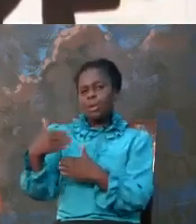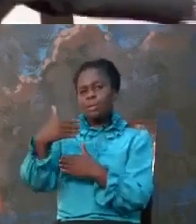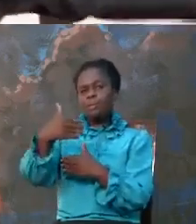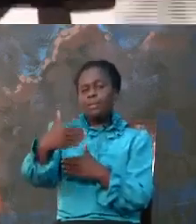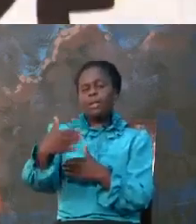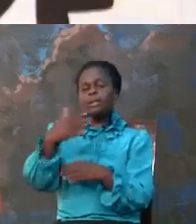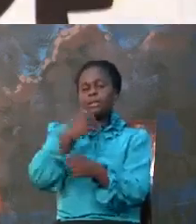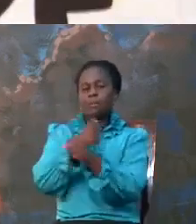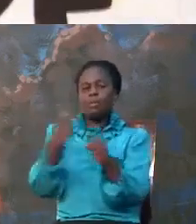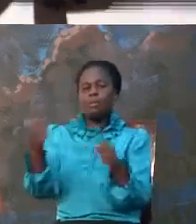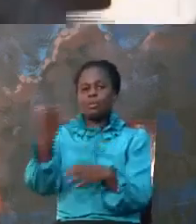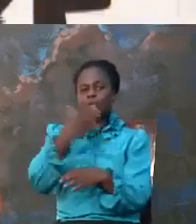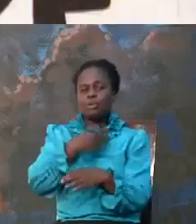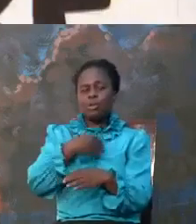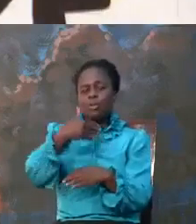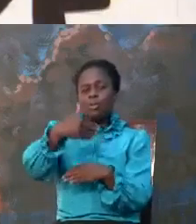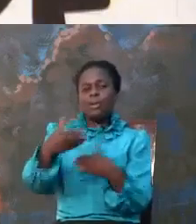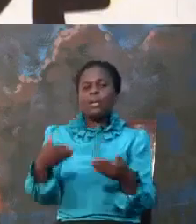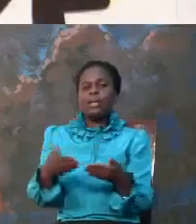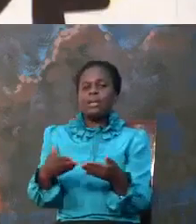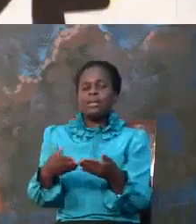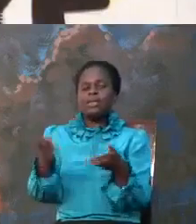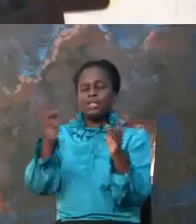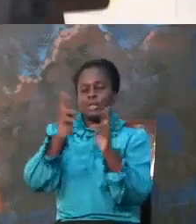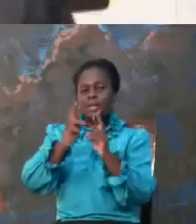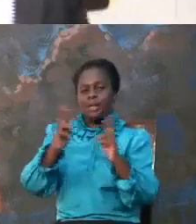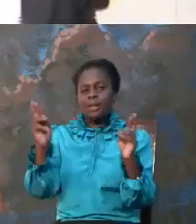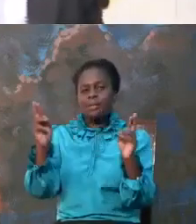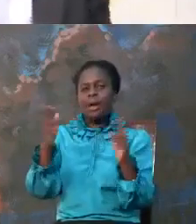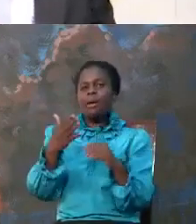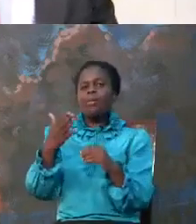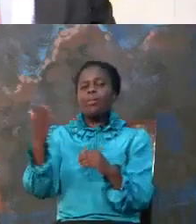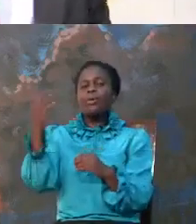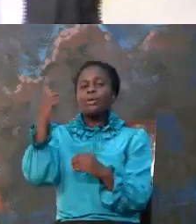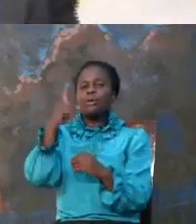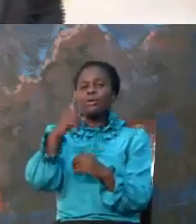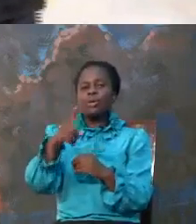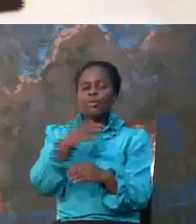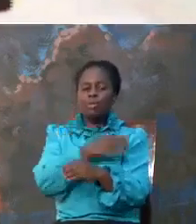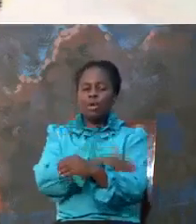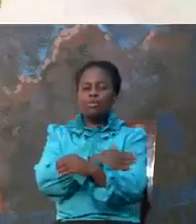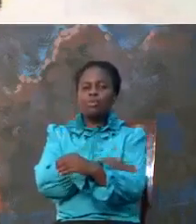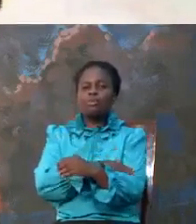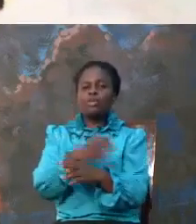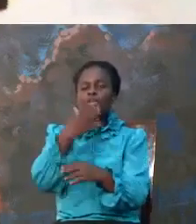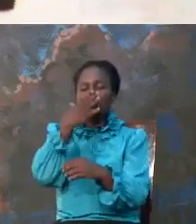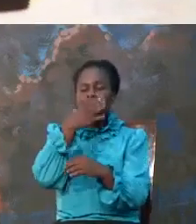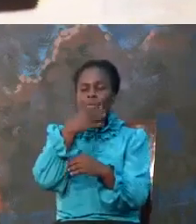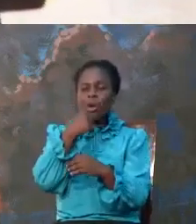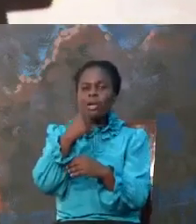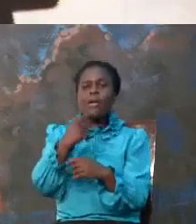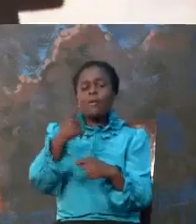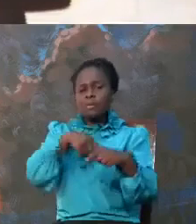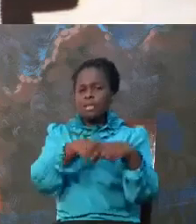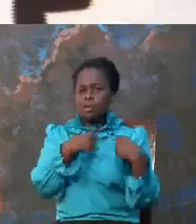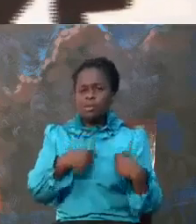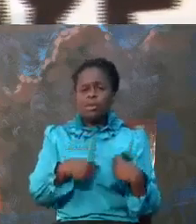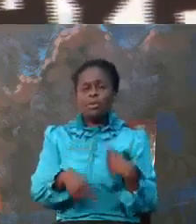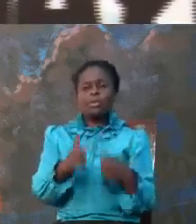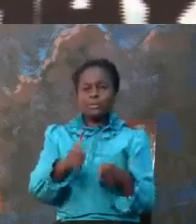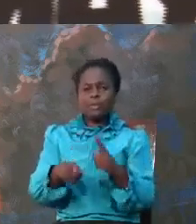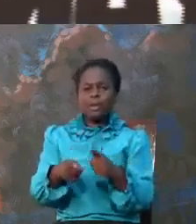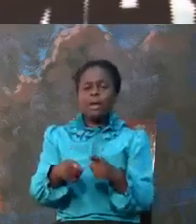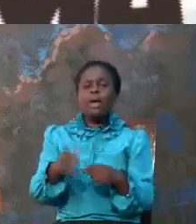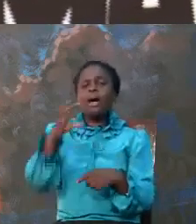za mwokozi wangu, mbele za kiti cha rehema. Tembea pale ulipo, popote pale ulipo, watumishi wa Bwana. Iko na mtu namna hiyo, mtie moyo, tembea pale